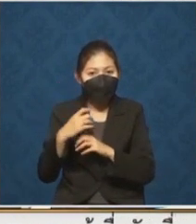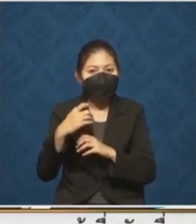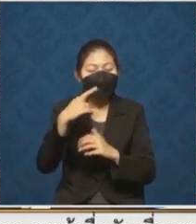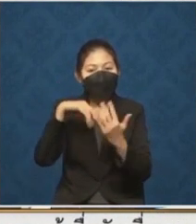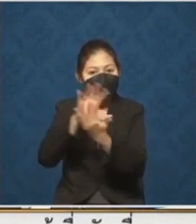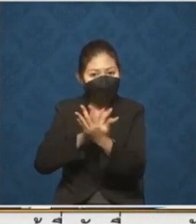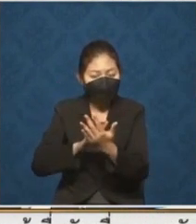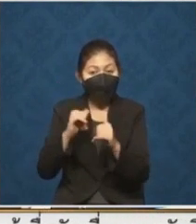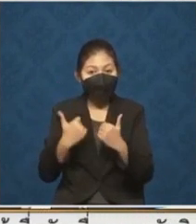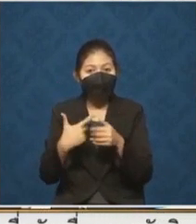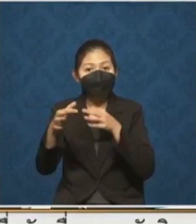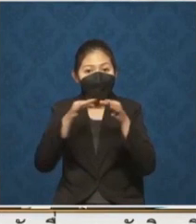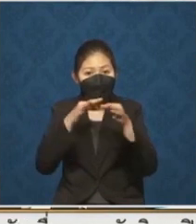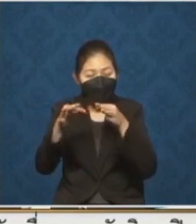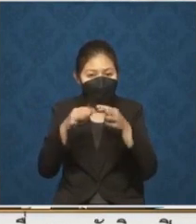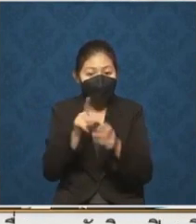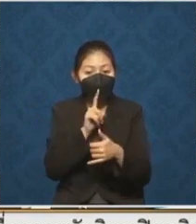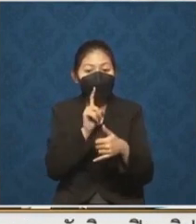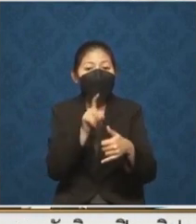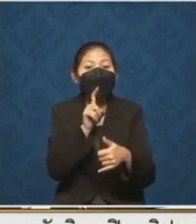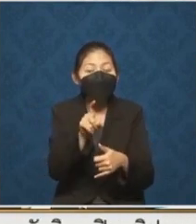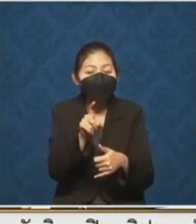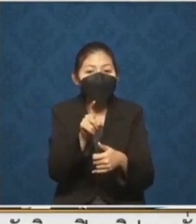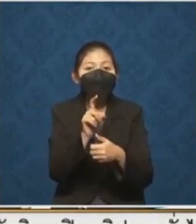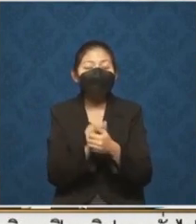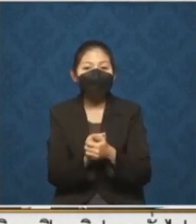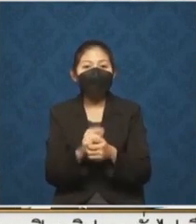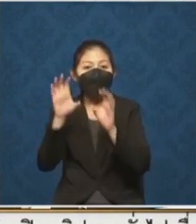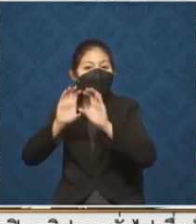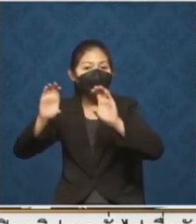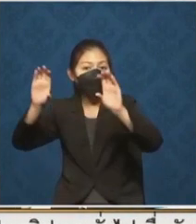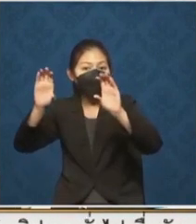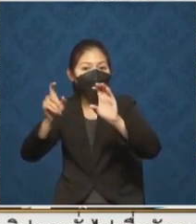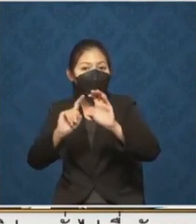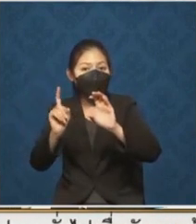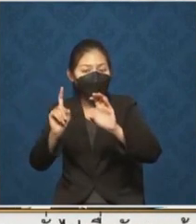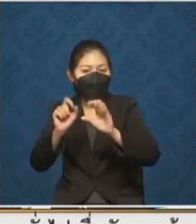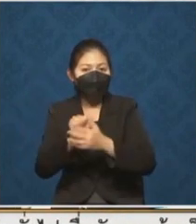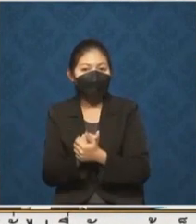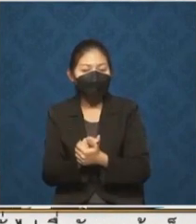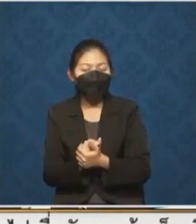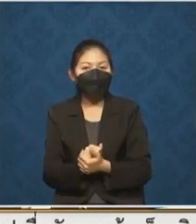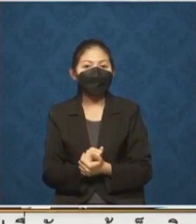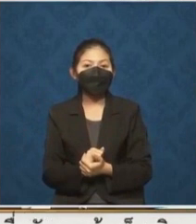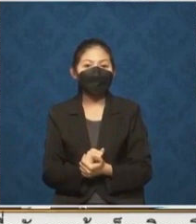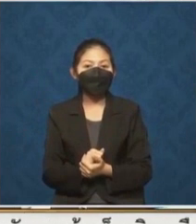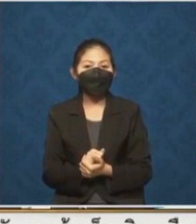ผมขอพิปลายเพื่อสักถามข้อจรจริงกับรัฐบาลทานประทานทเครบครับ